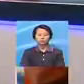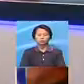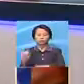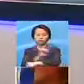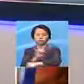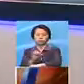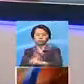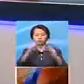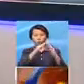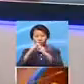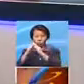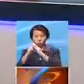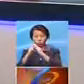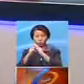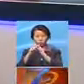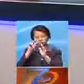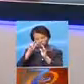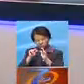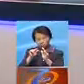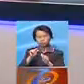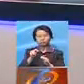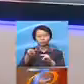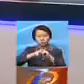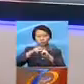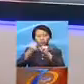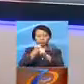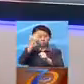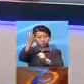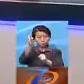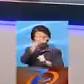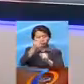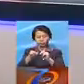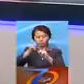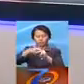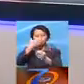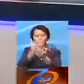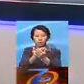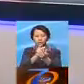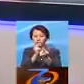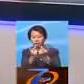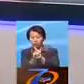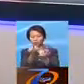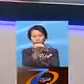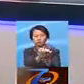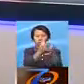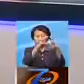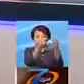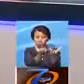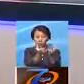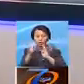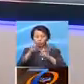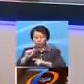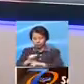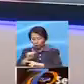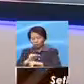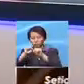Industri hartanah Malaysia diunjur sedikit meningkat pada tahun hadapan berikutan penambahbaikan keadaan ekonomi global. Malaysia yang